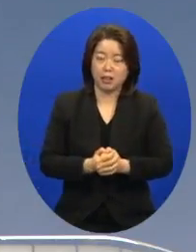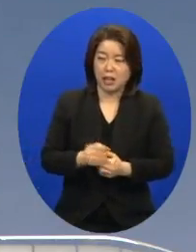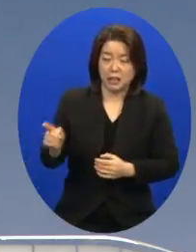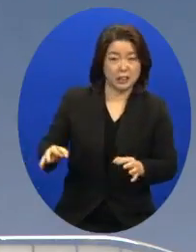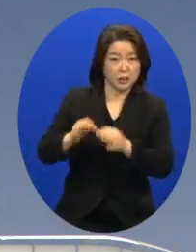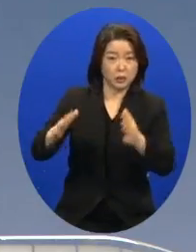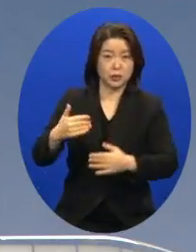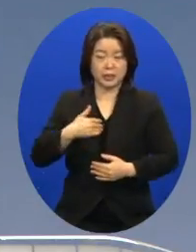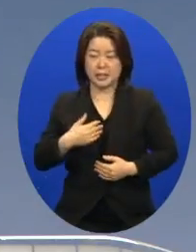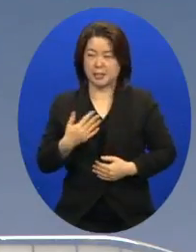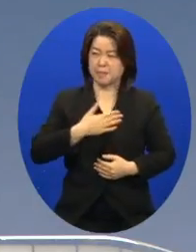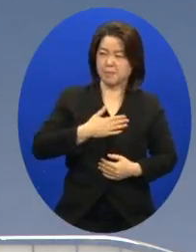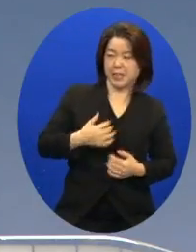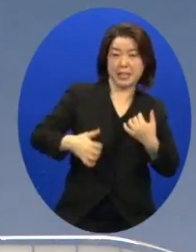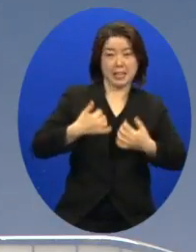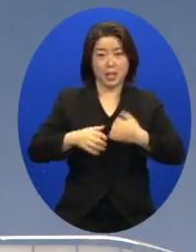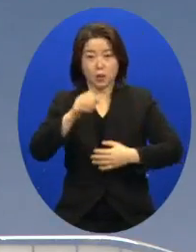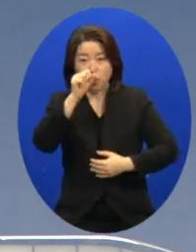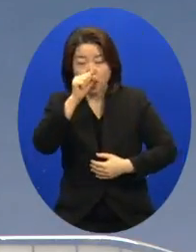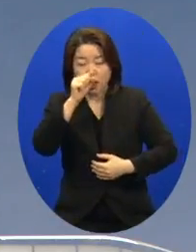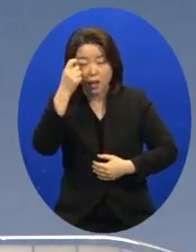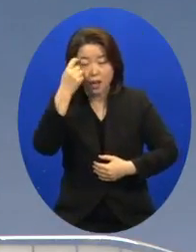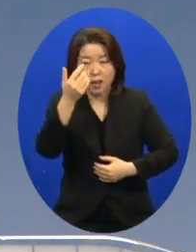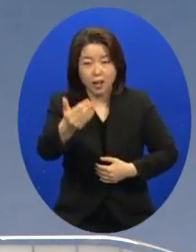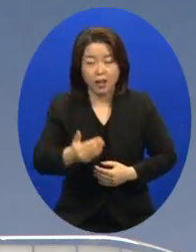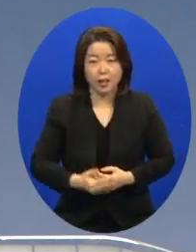그 순간에 그게 그렇게 기쁘게 씁니까